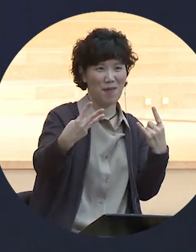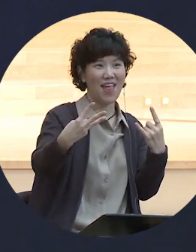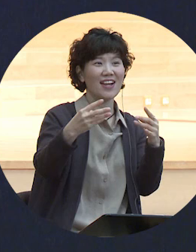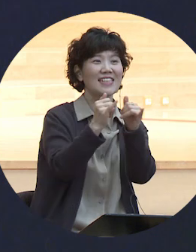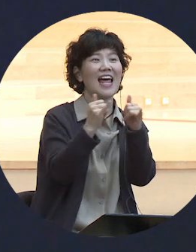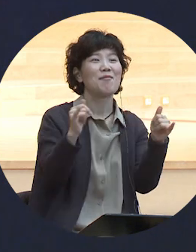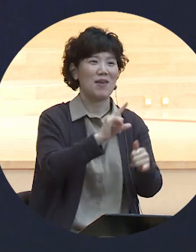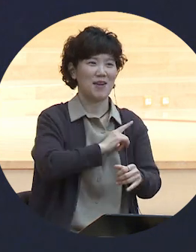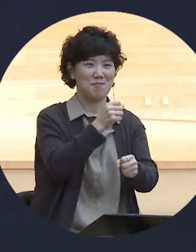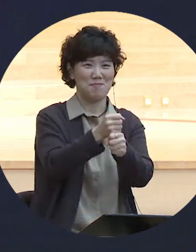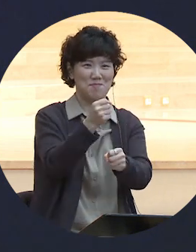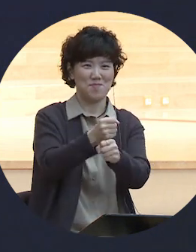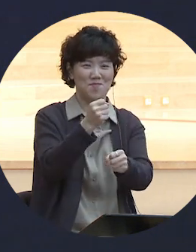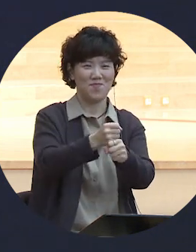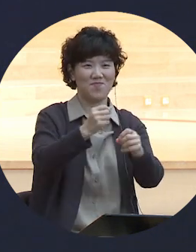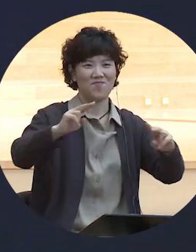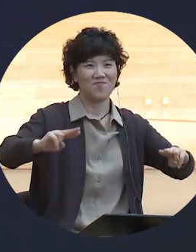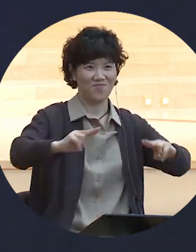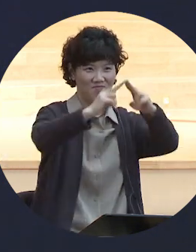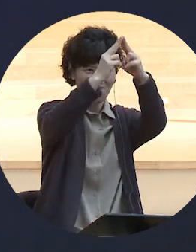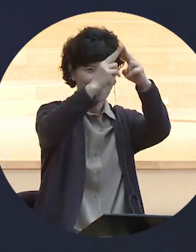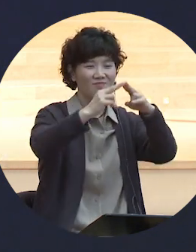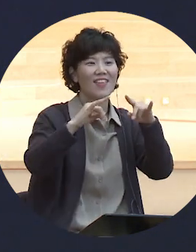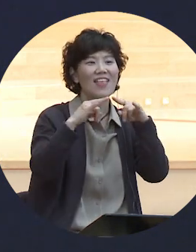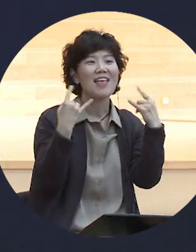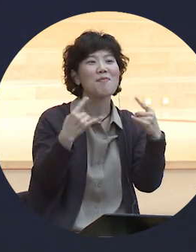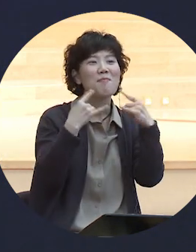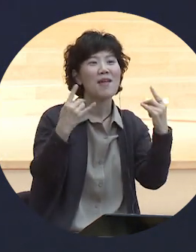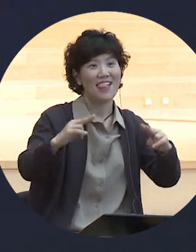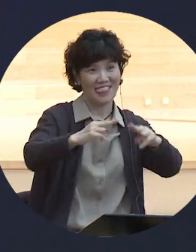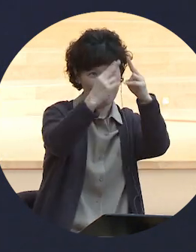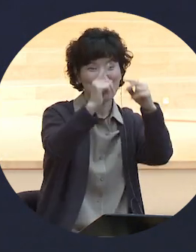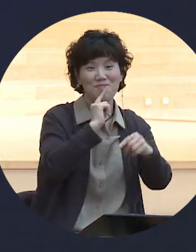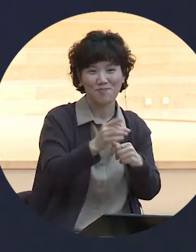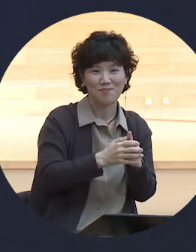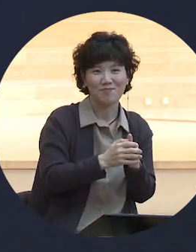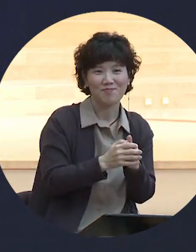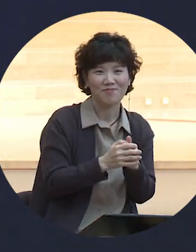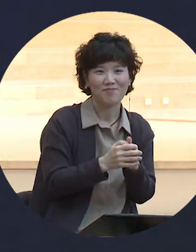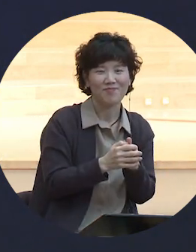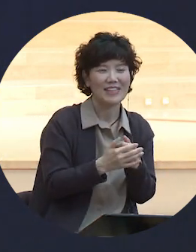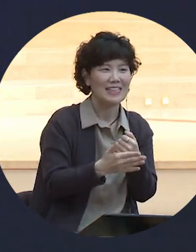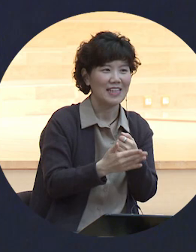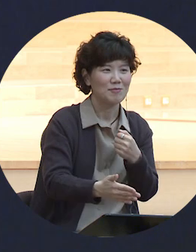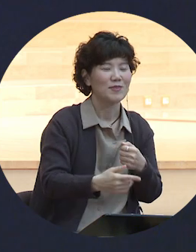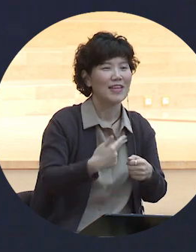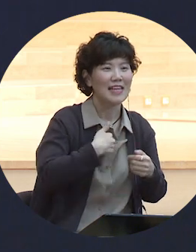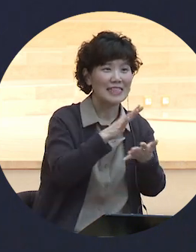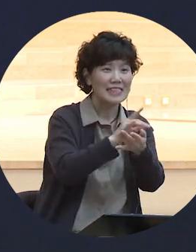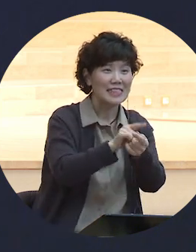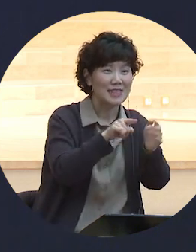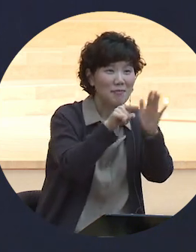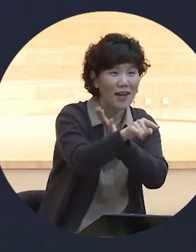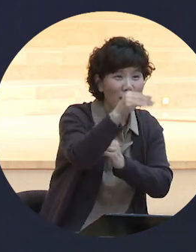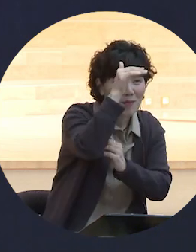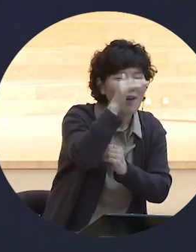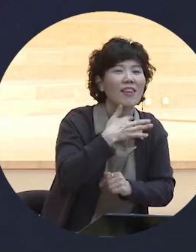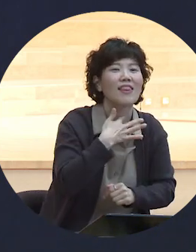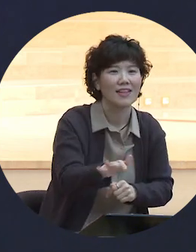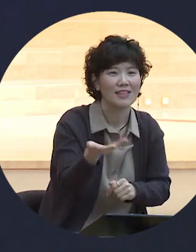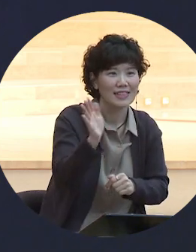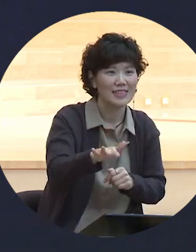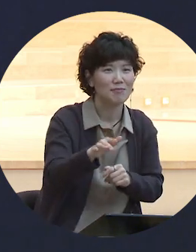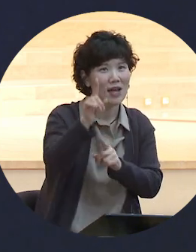사람이 건축한 에펠탑이죠. 파리의 에펠탑. 저는 직접 가보진 않았습니다만은